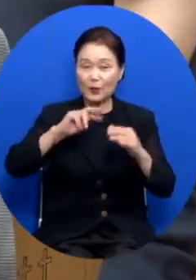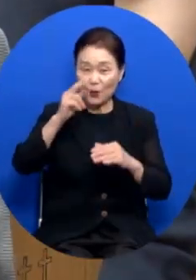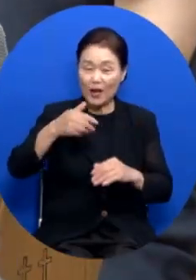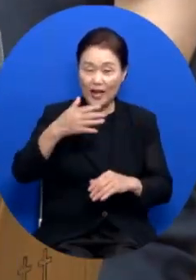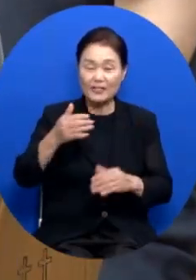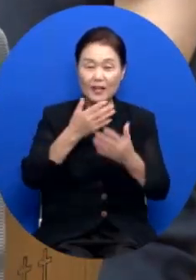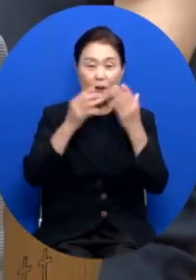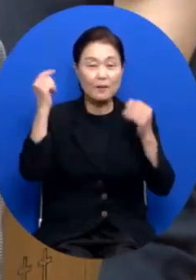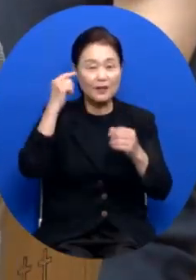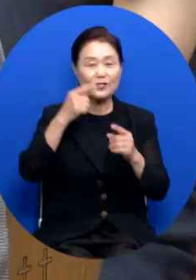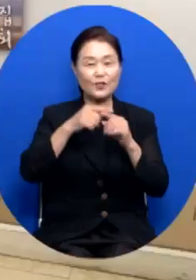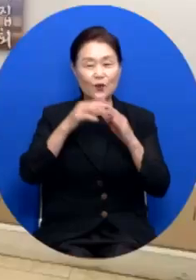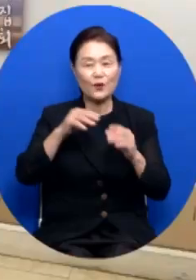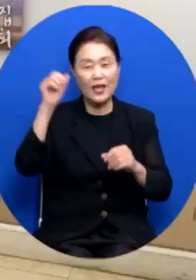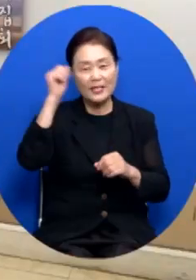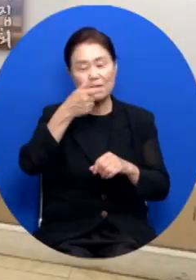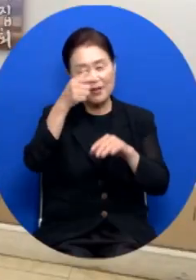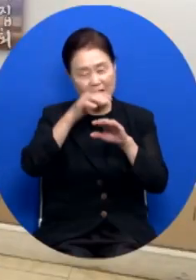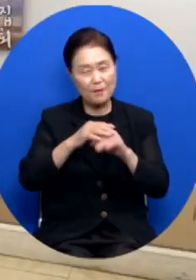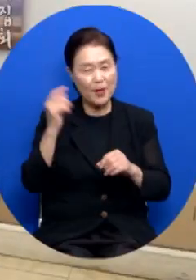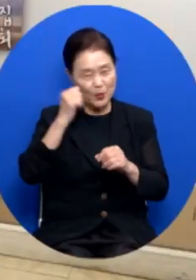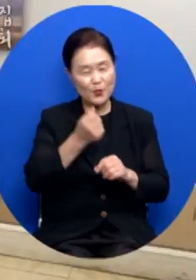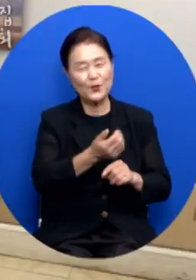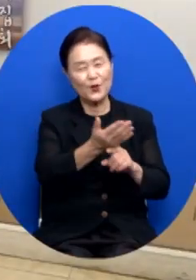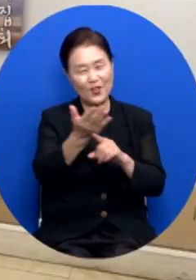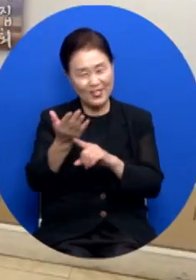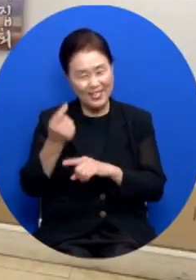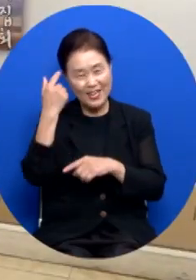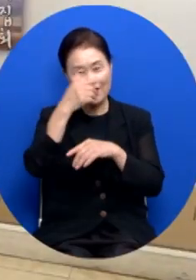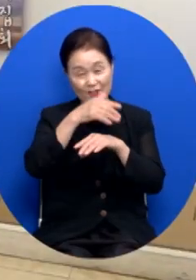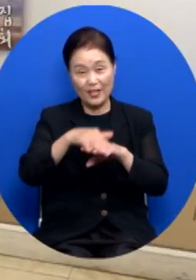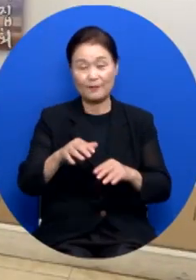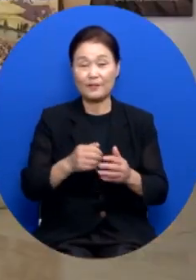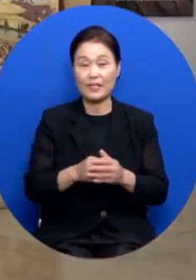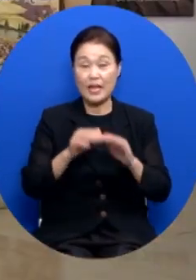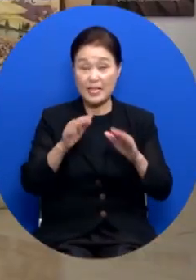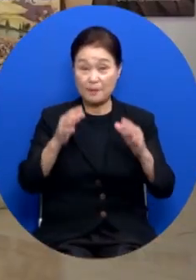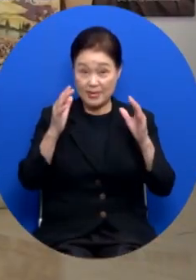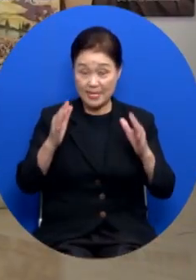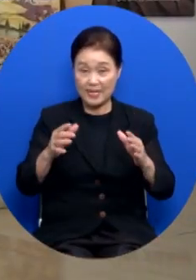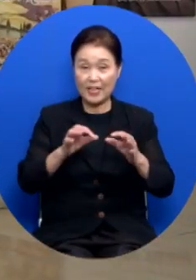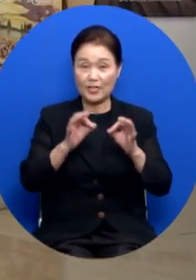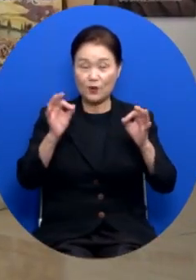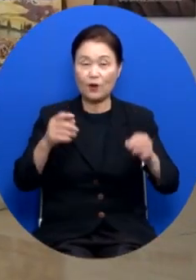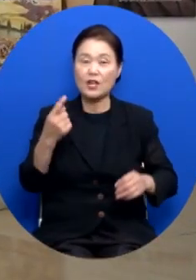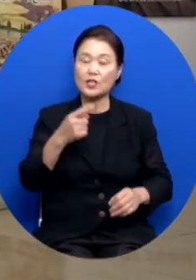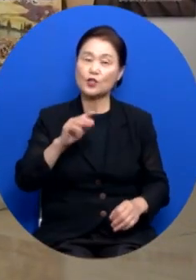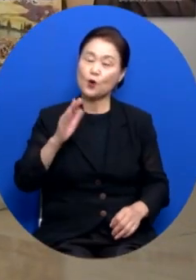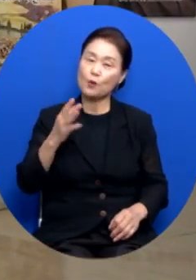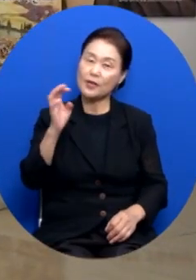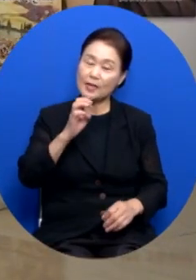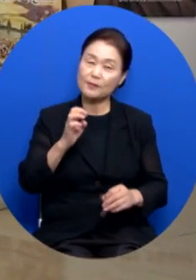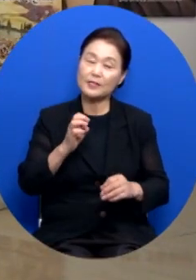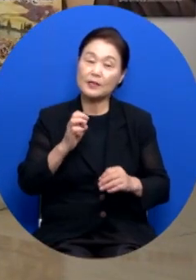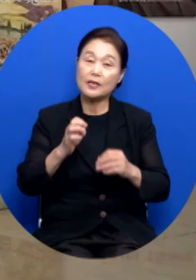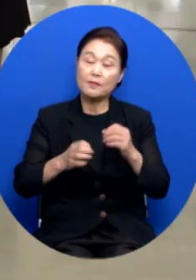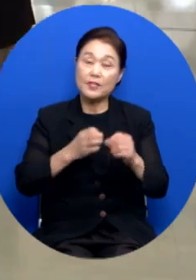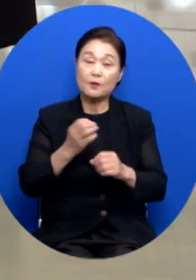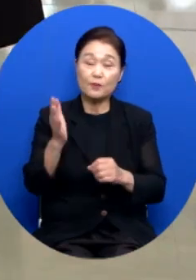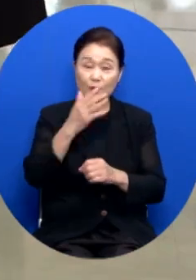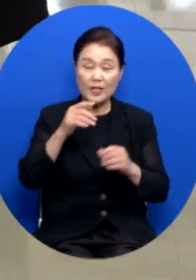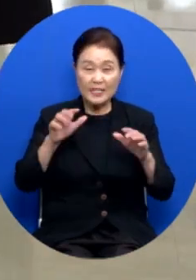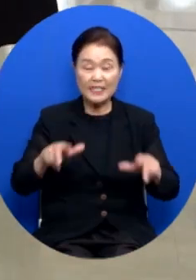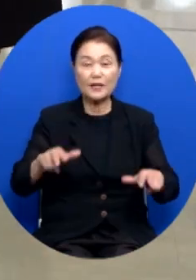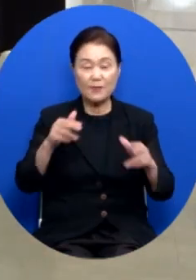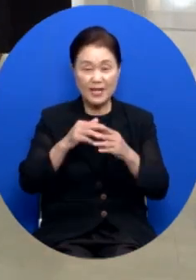doing in the whole world. 명성교회는 이번 특별 새벽 집회 기간 동안 1980년부터 지금까지 이어온